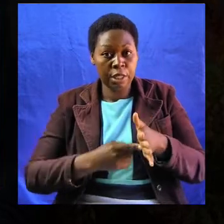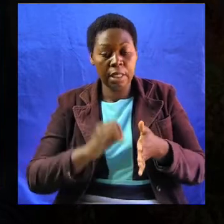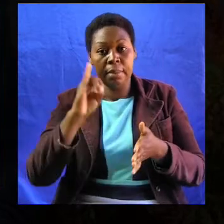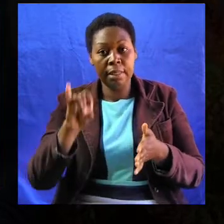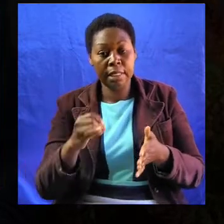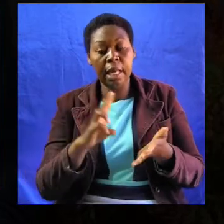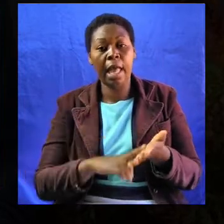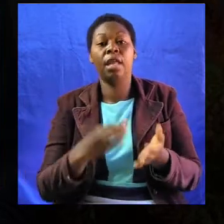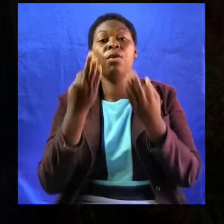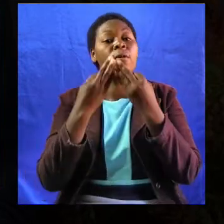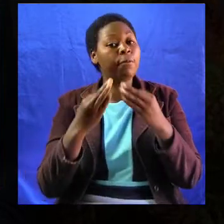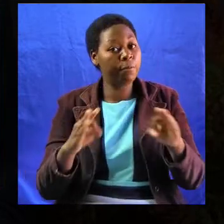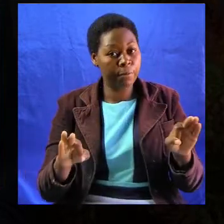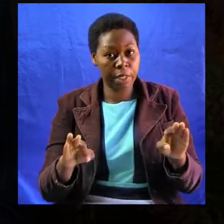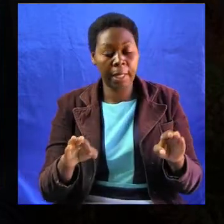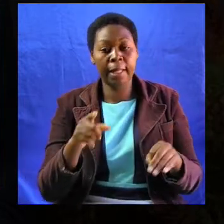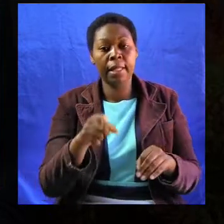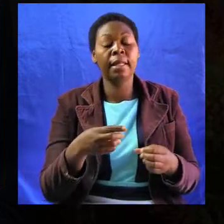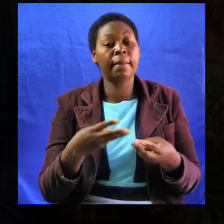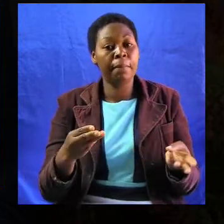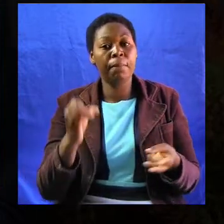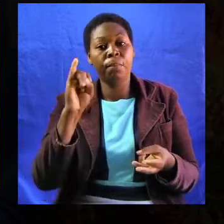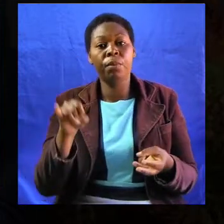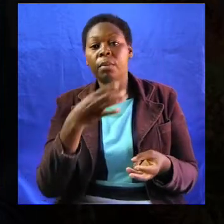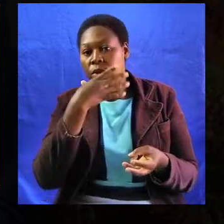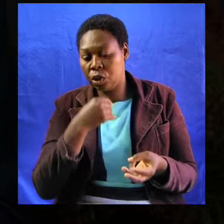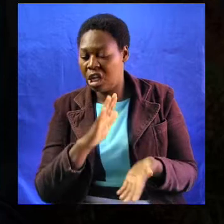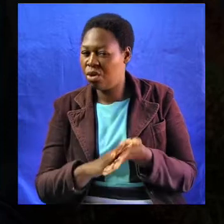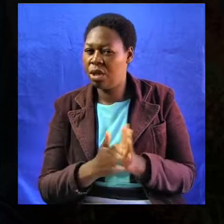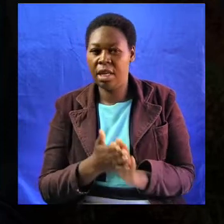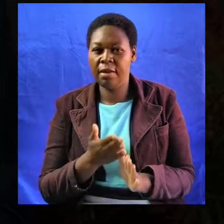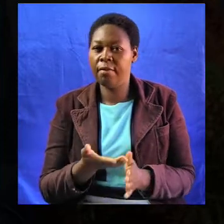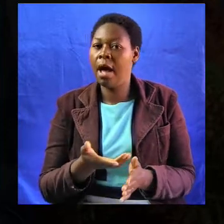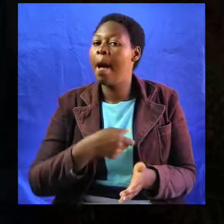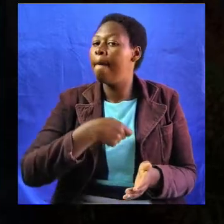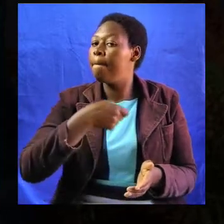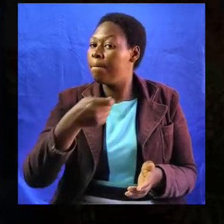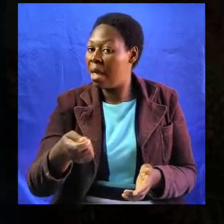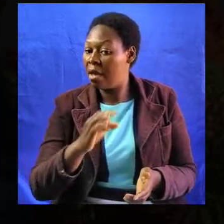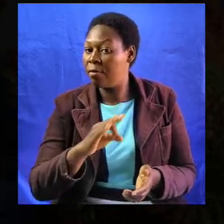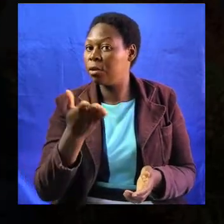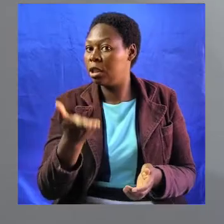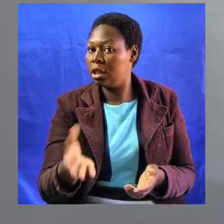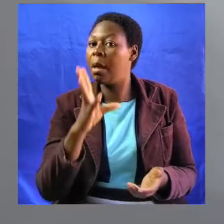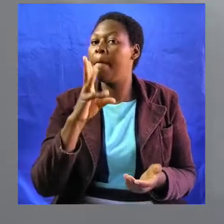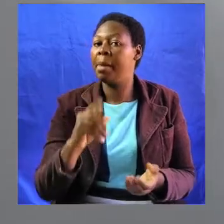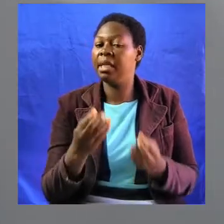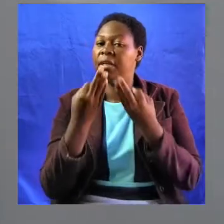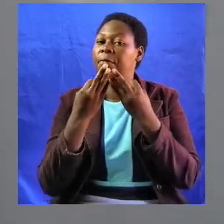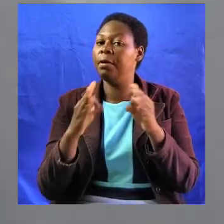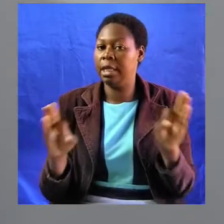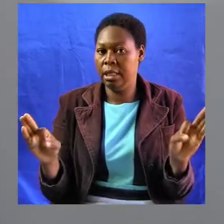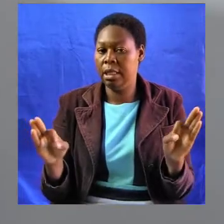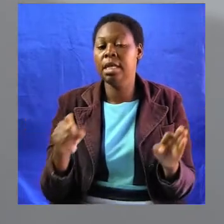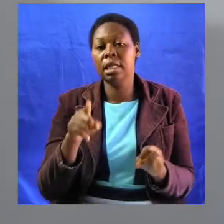vangu. Asingatsvaki mutengo kana mubayiro. Ndizvo zvinotaura Jehovha. Chiprofita